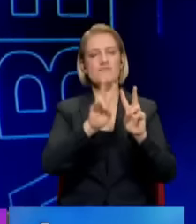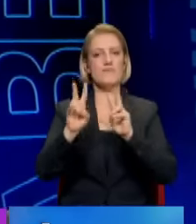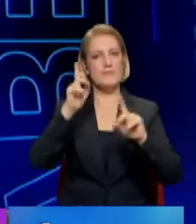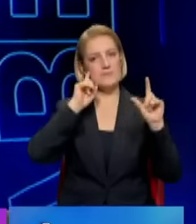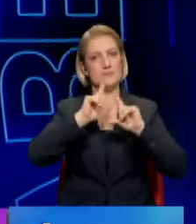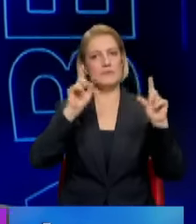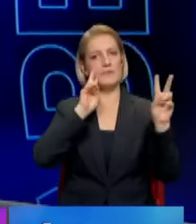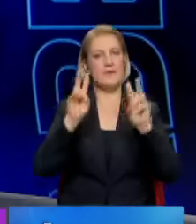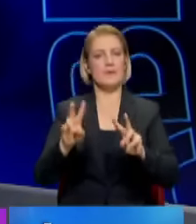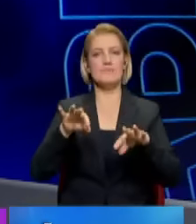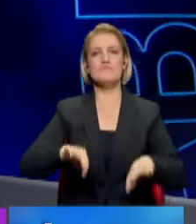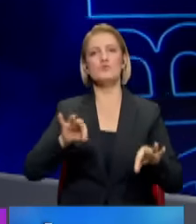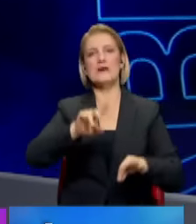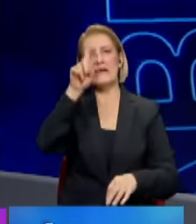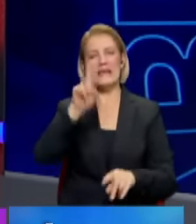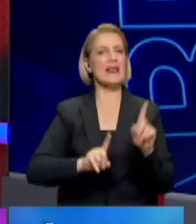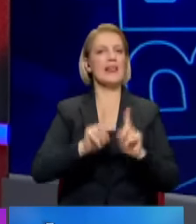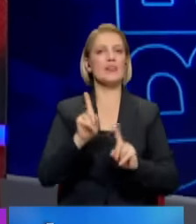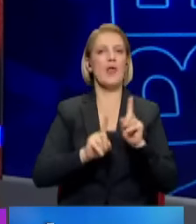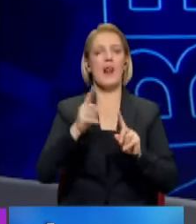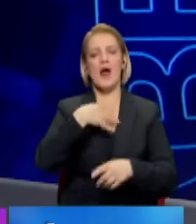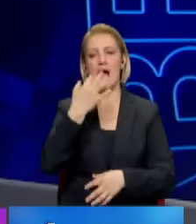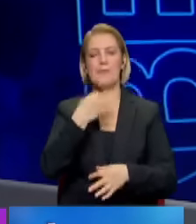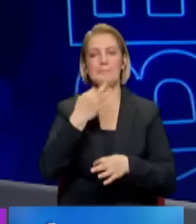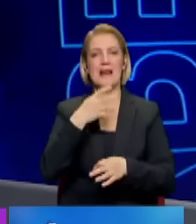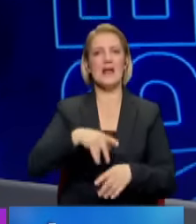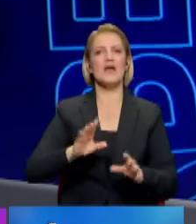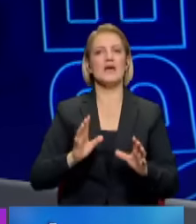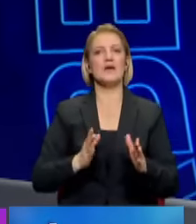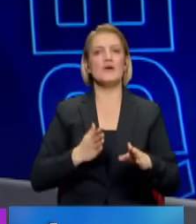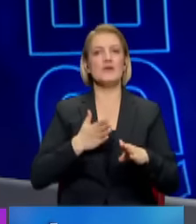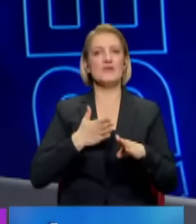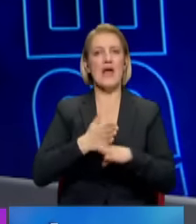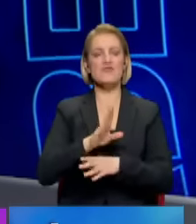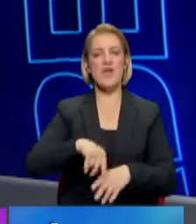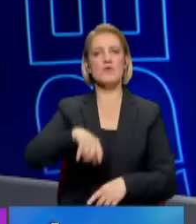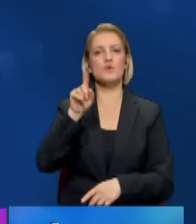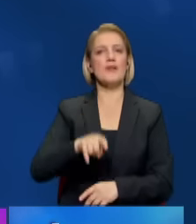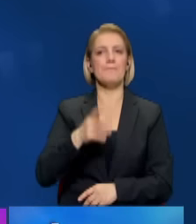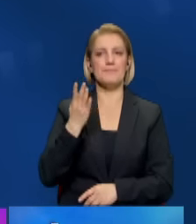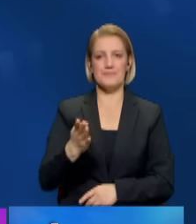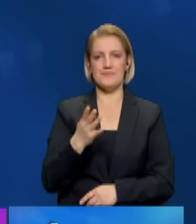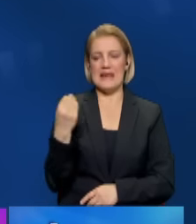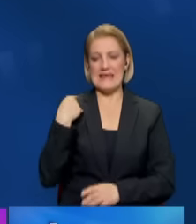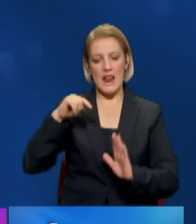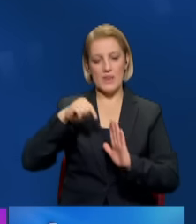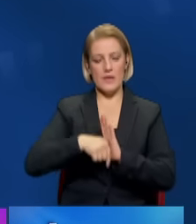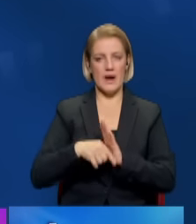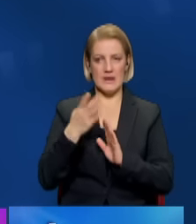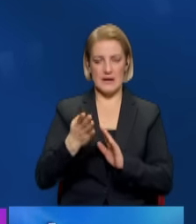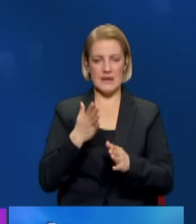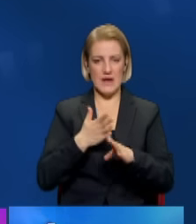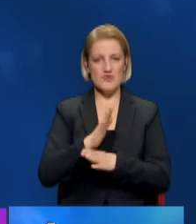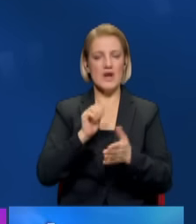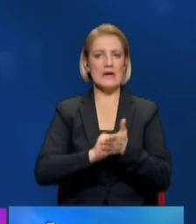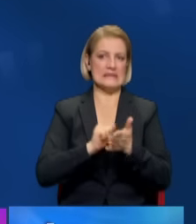manşetlerine bakmaya. Bugünün ilk internet haber sitesi Gerçek Gündem olacak. Narin Güran cinayetinde yeni detaylar diyor Gerçek